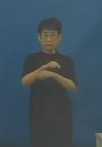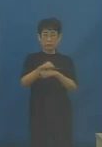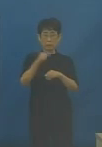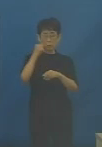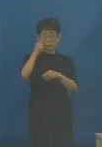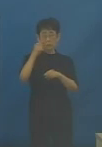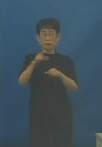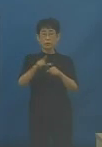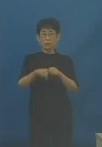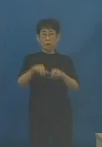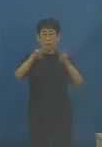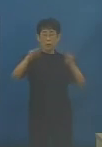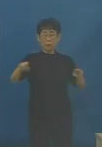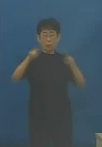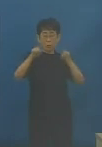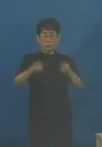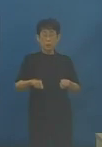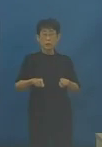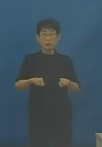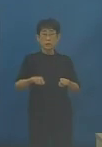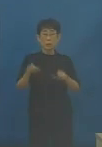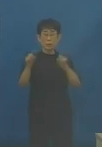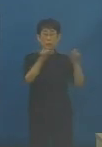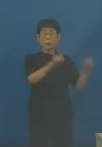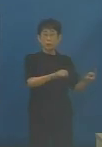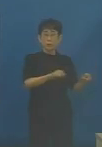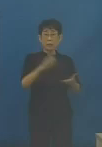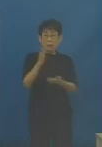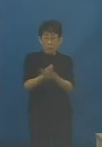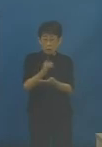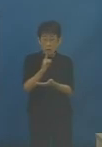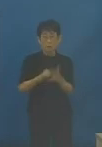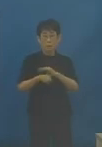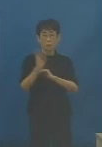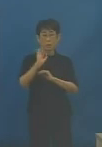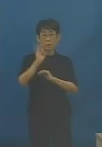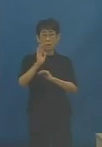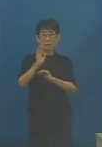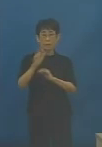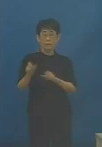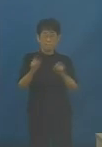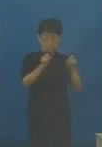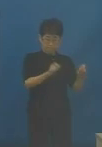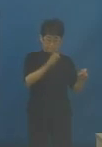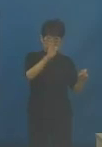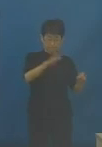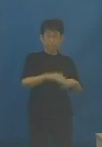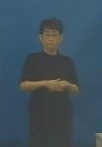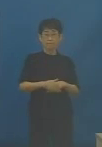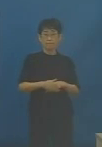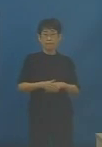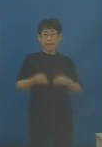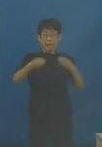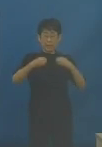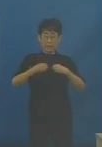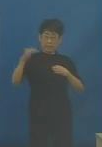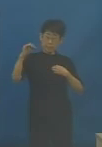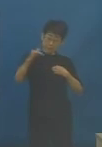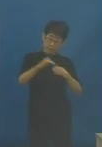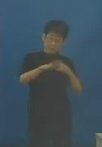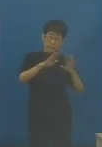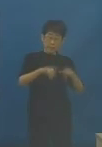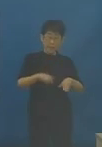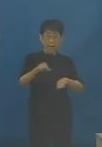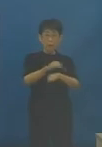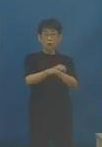り、これはやめろということだけではなくて先送りして、感染の波が収まった後、つまりこの特別警報なども切れ